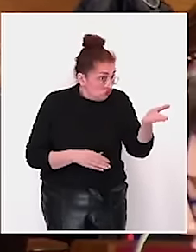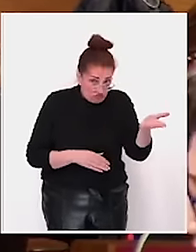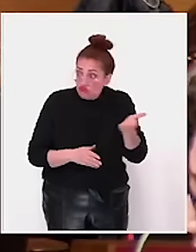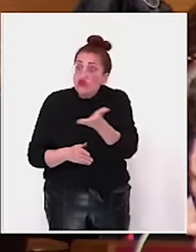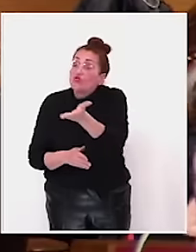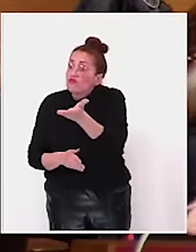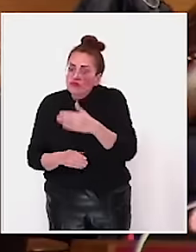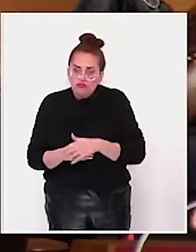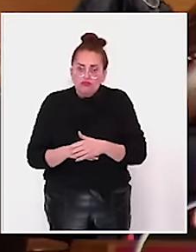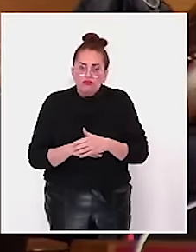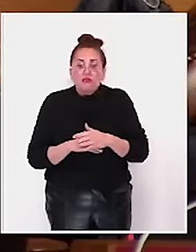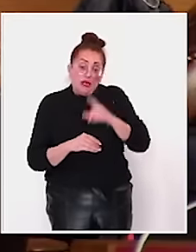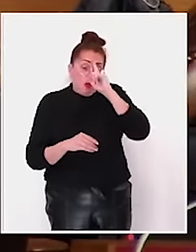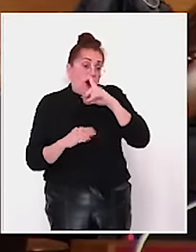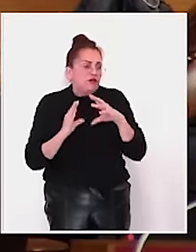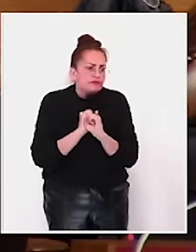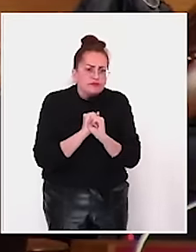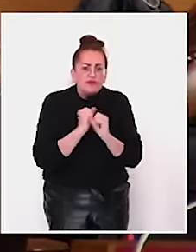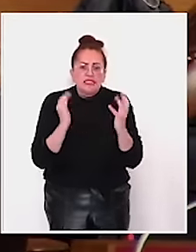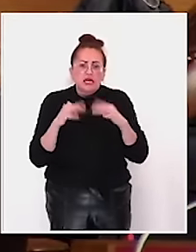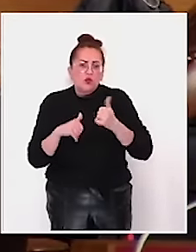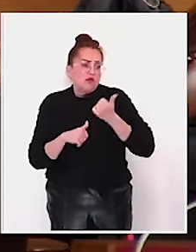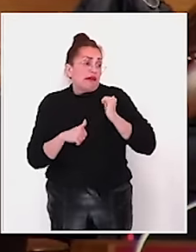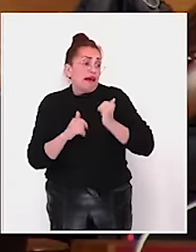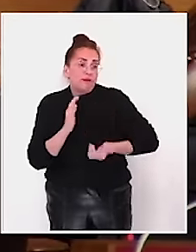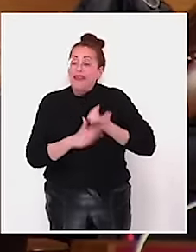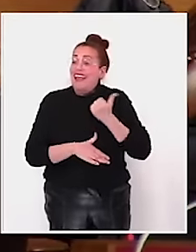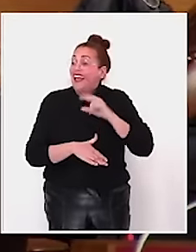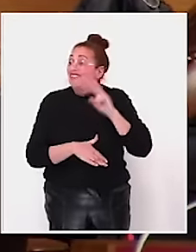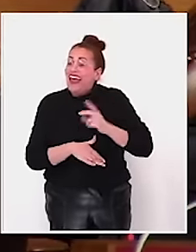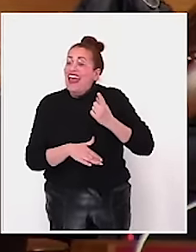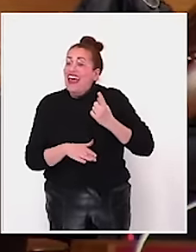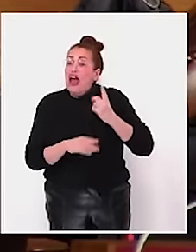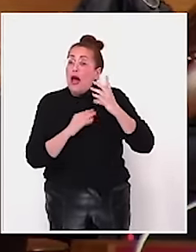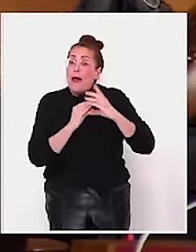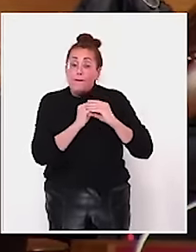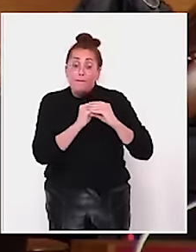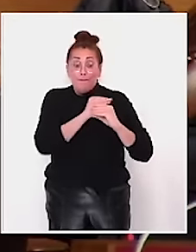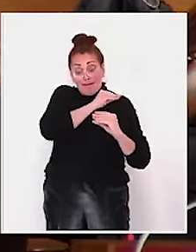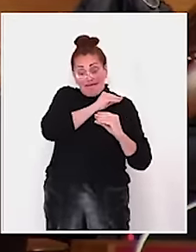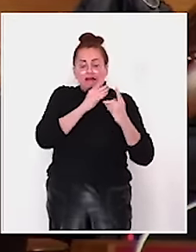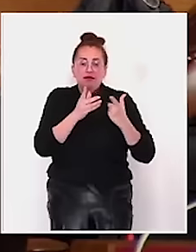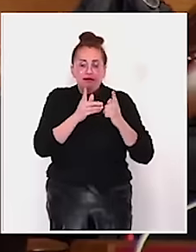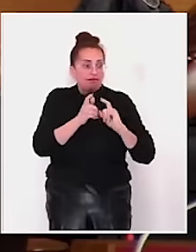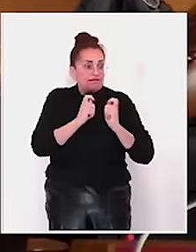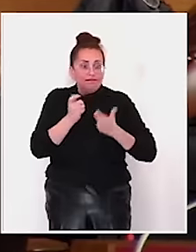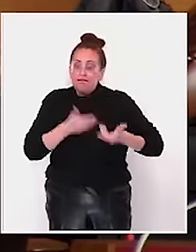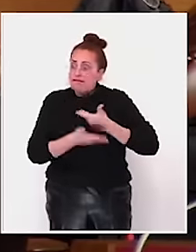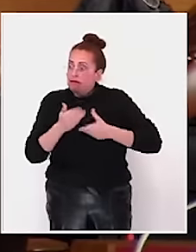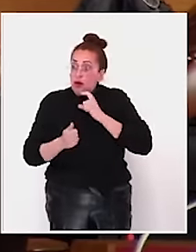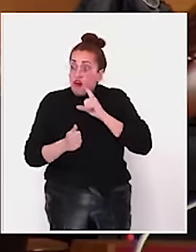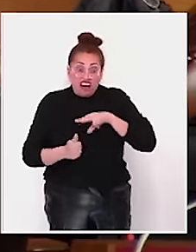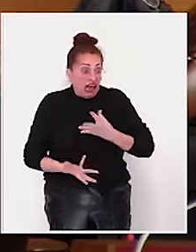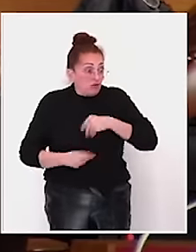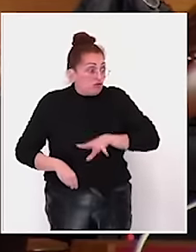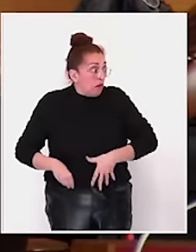avait notre réunion. Enfin, je vous explique vite fait. On avait notre réunion hier matin. On ne s'est pas réunis depuis. On n'a pas discuté. Et alors, on ne maîtrise pas le sujet. Enfin, moi, je ne le maîtrise pas et je ne